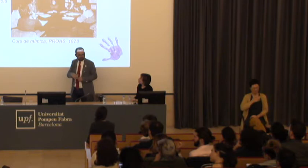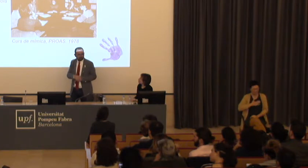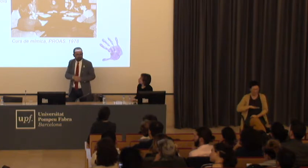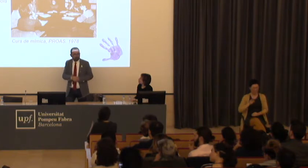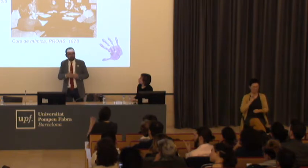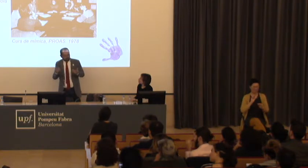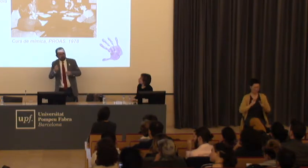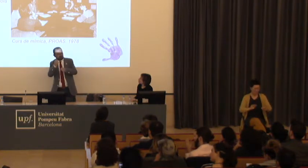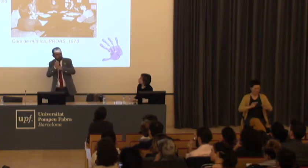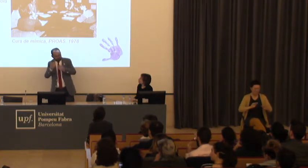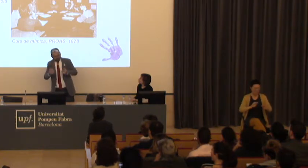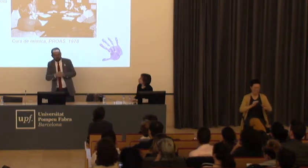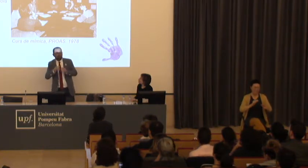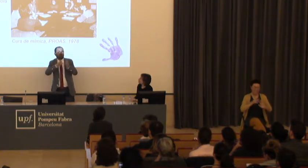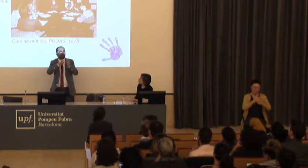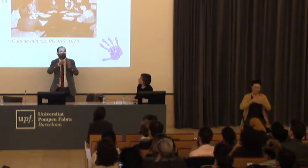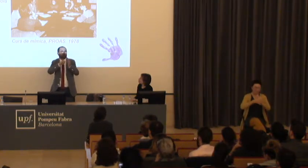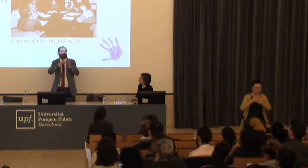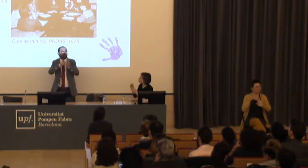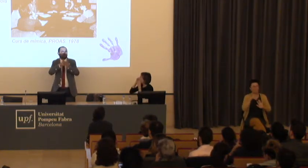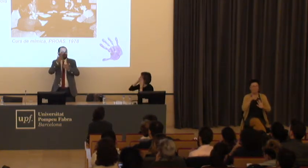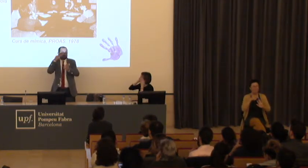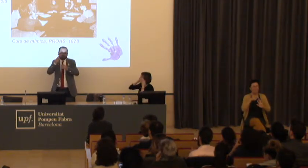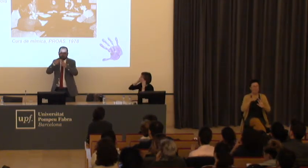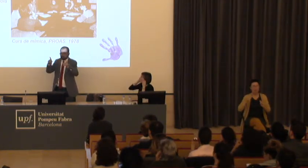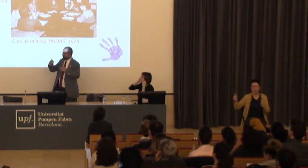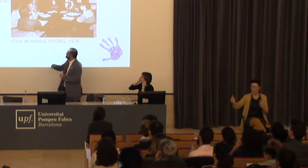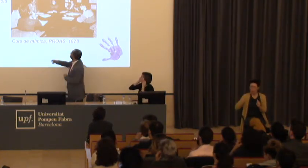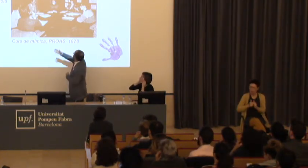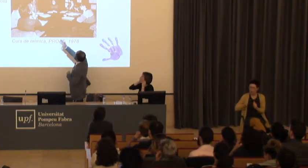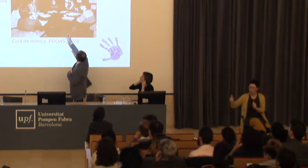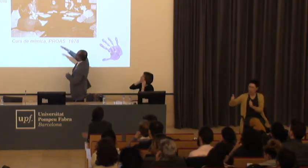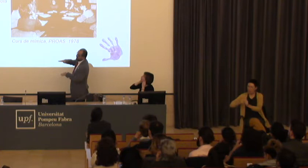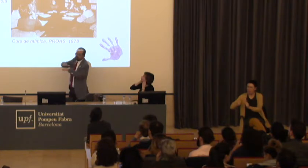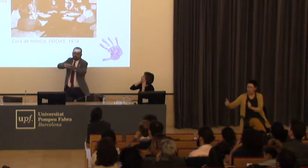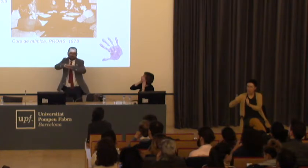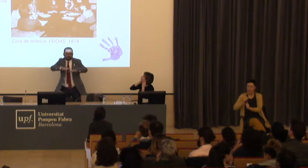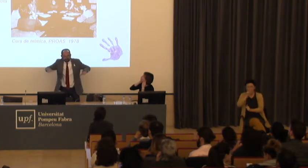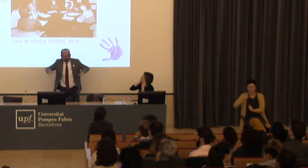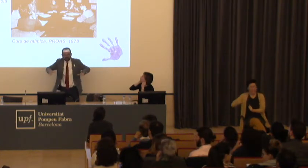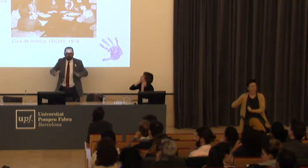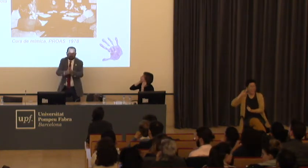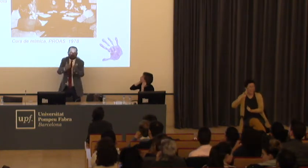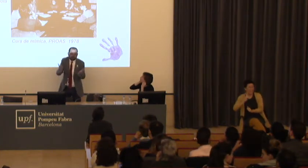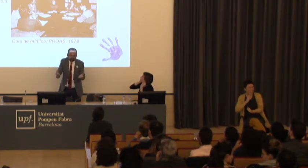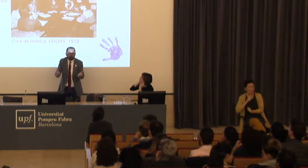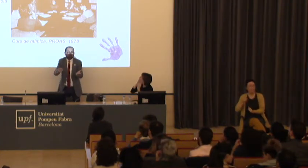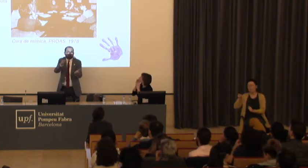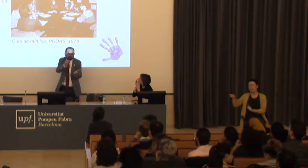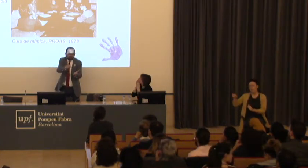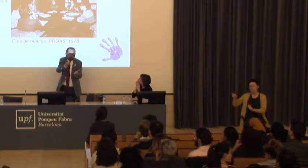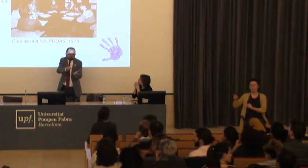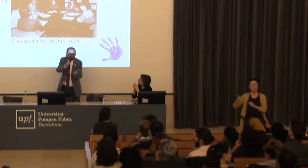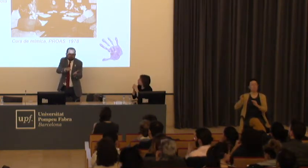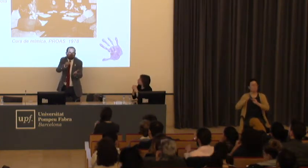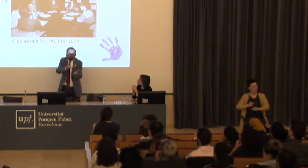això. I llavors van crear aquest curs i van treballar amb el Juan Frigola i utilitzaven una metodologia completament diferent. Com veieu,